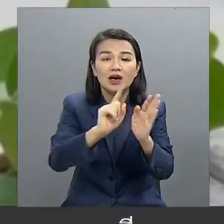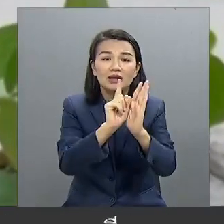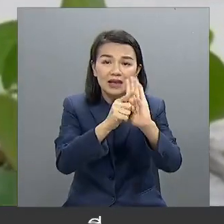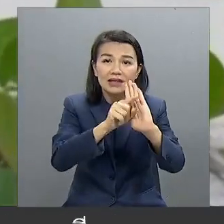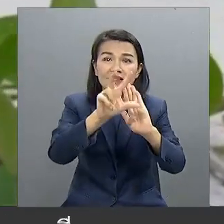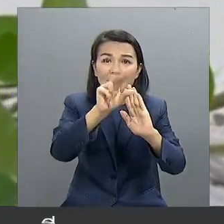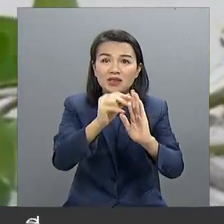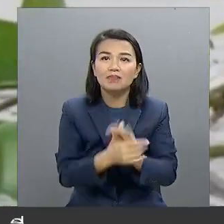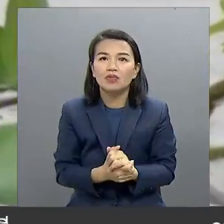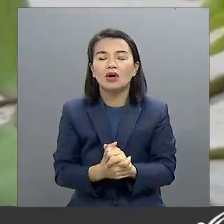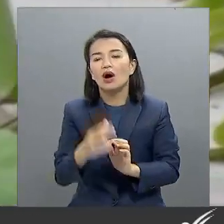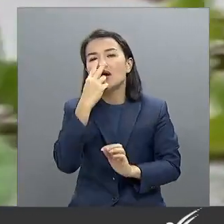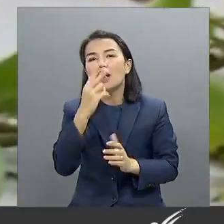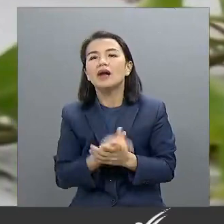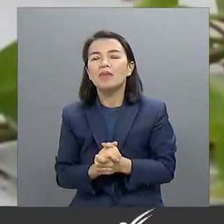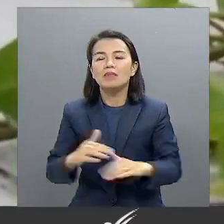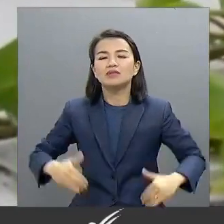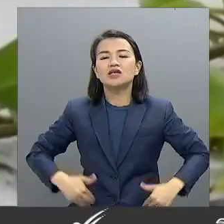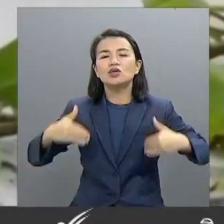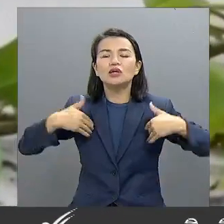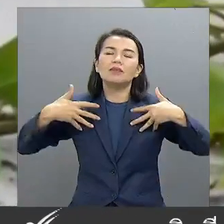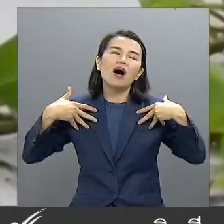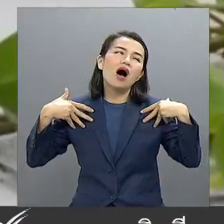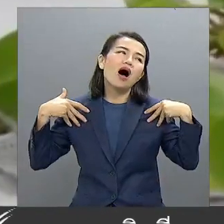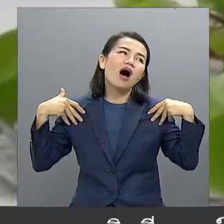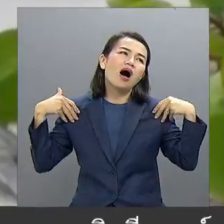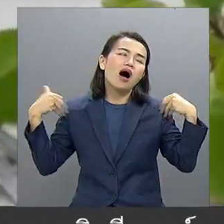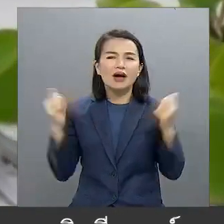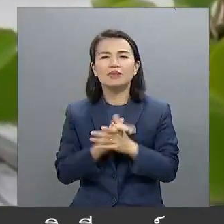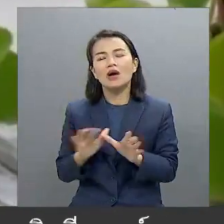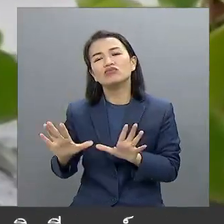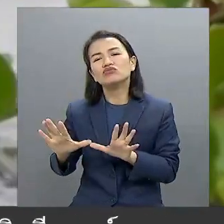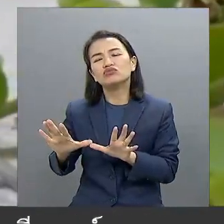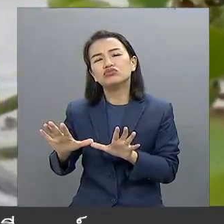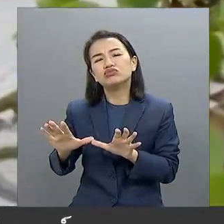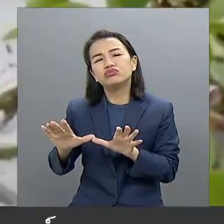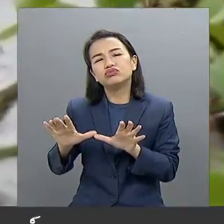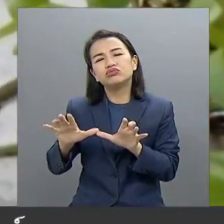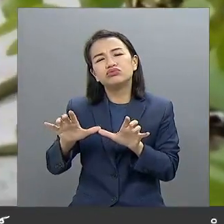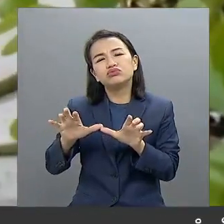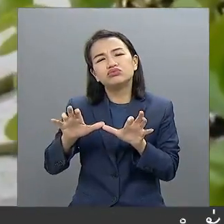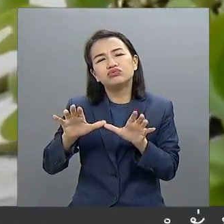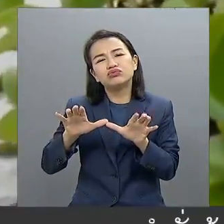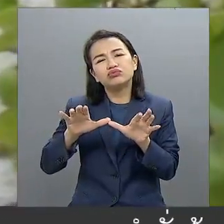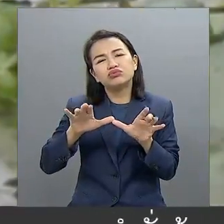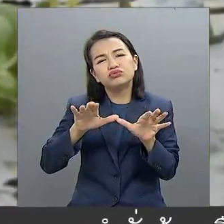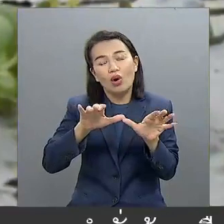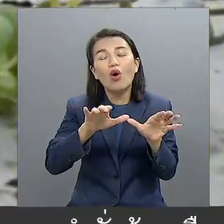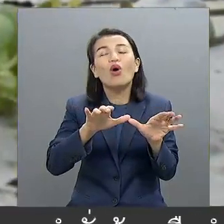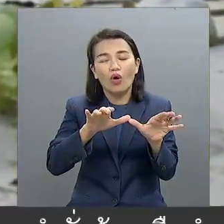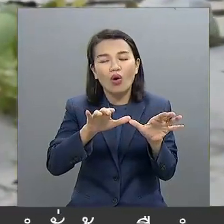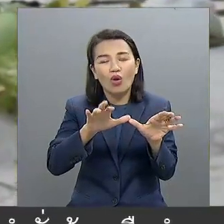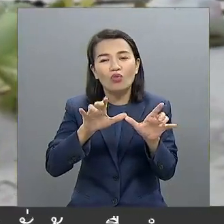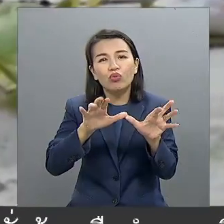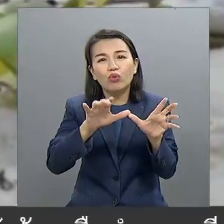แความ Slow Light ของคุเี่ยึกต Salot อีกอ่น้ม แบบว่า มีความแบวาระเมีดในการเดินแล้วก็กินไปด้